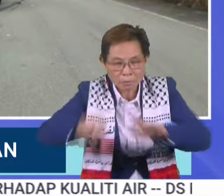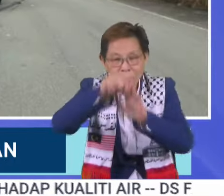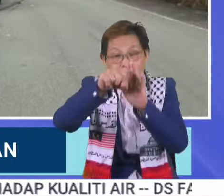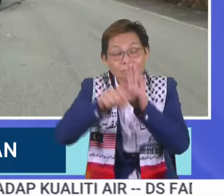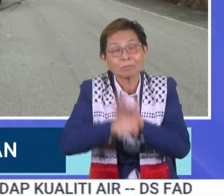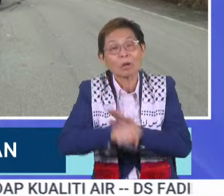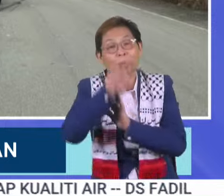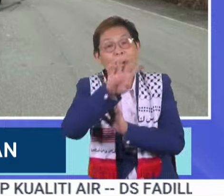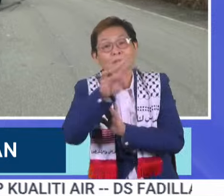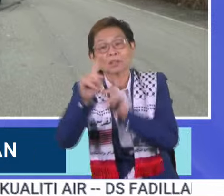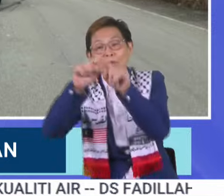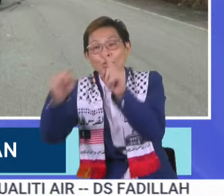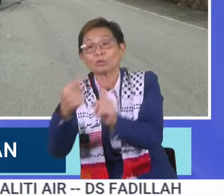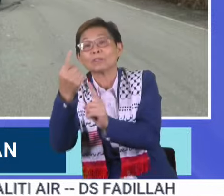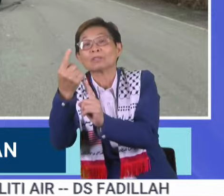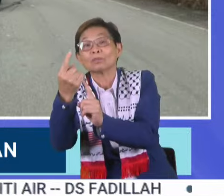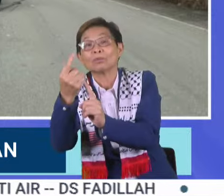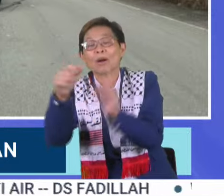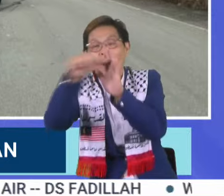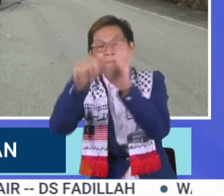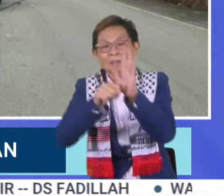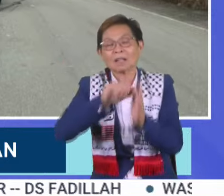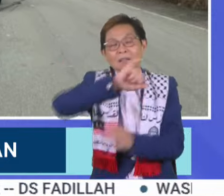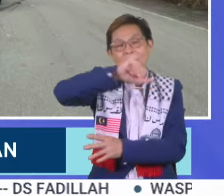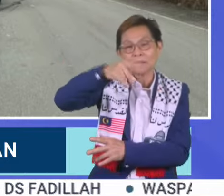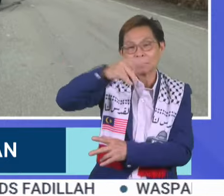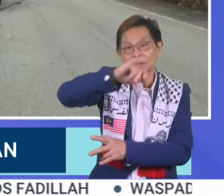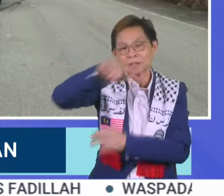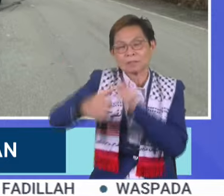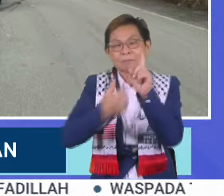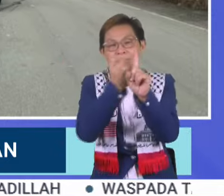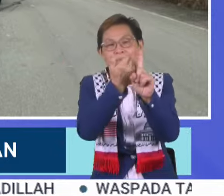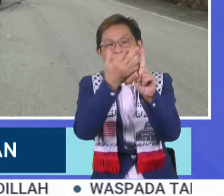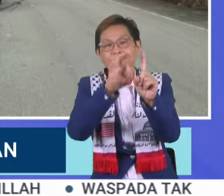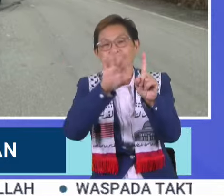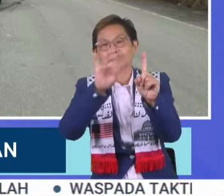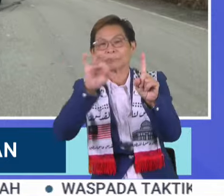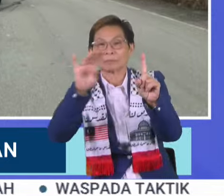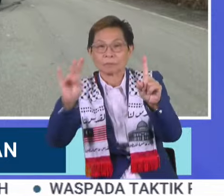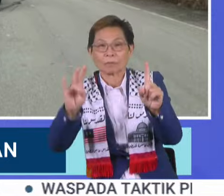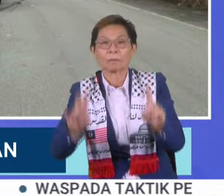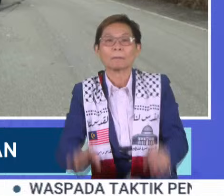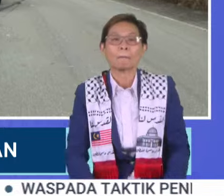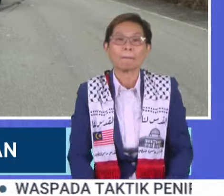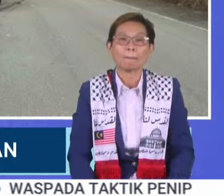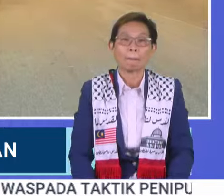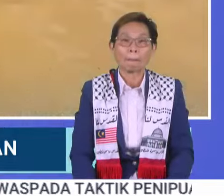bawah Seksyen 41-1 Akta Pengangkutan Jalan 1987.